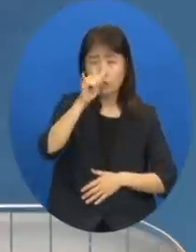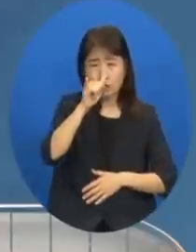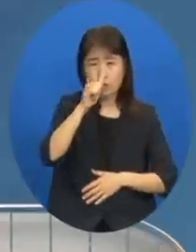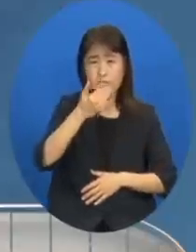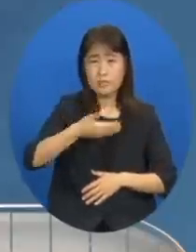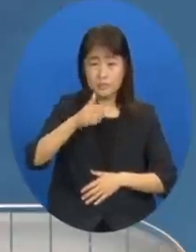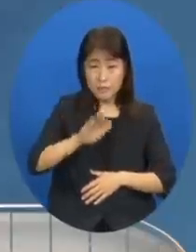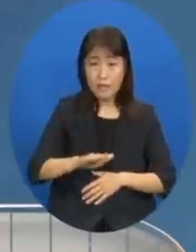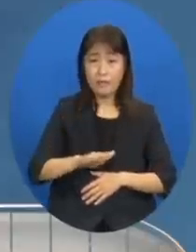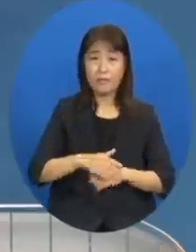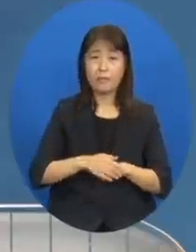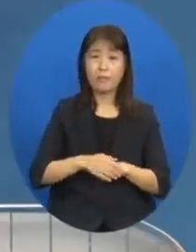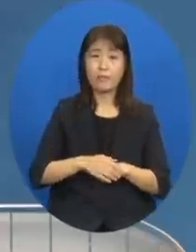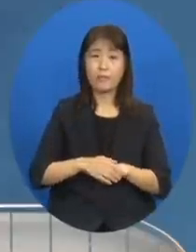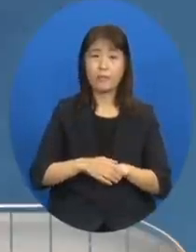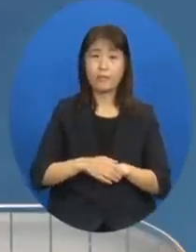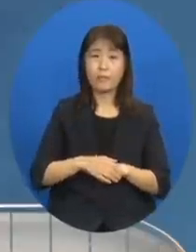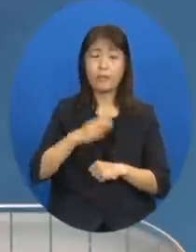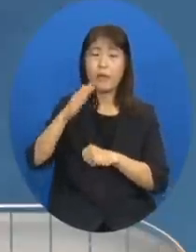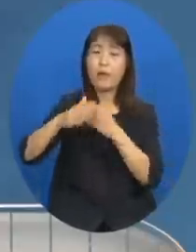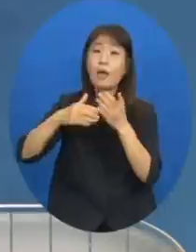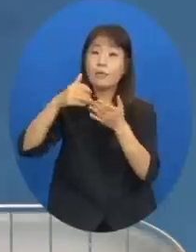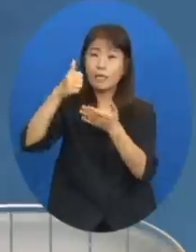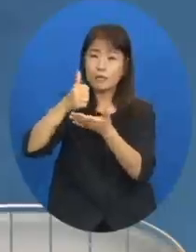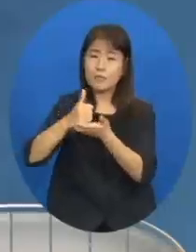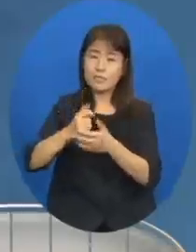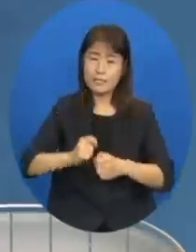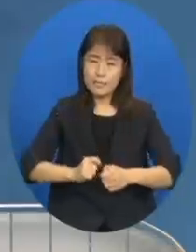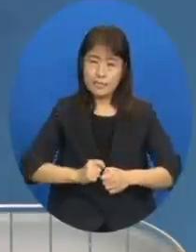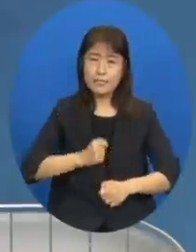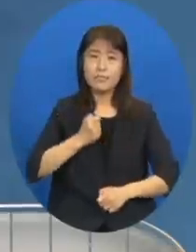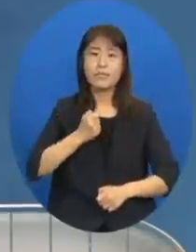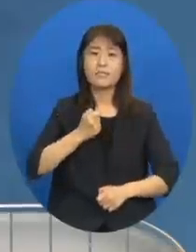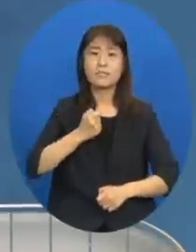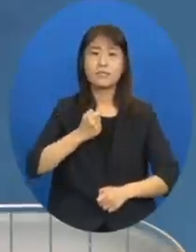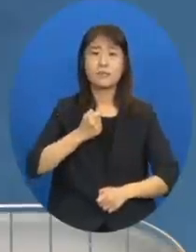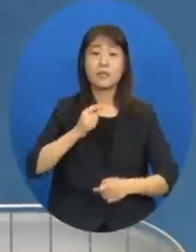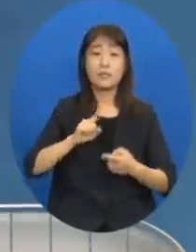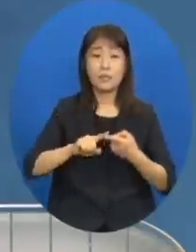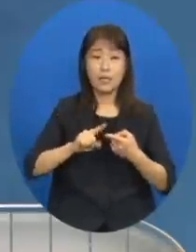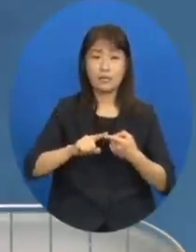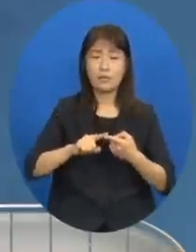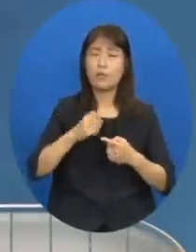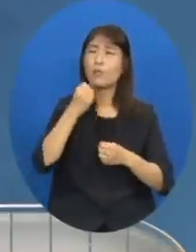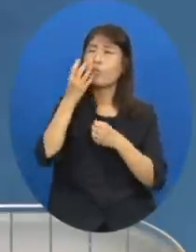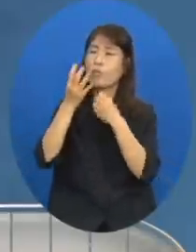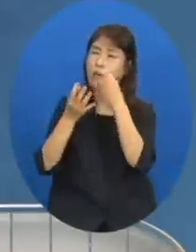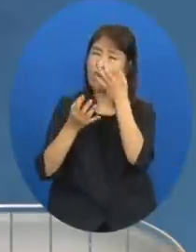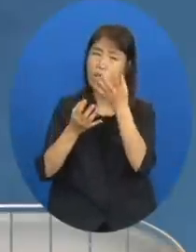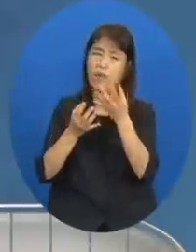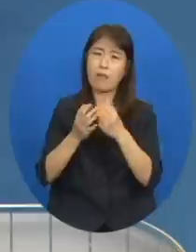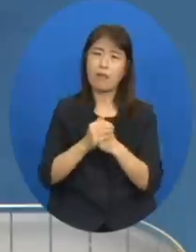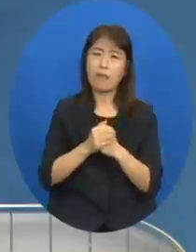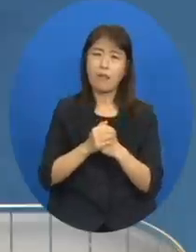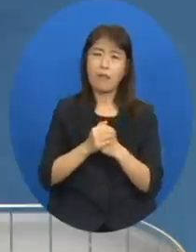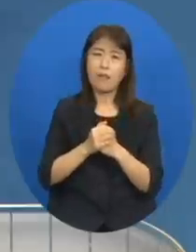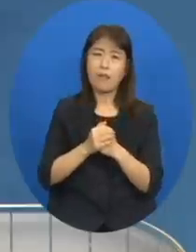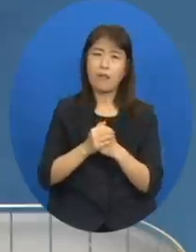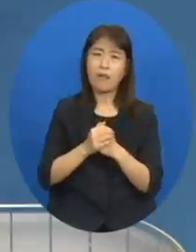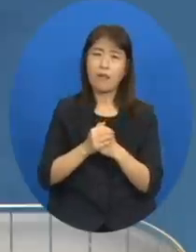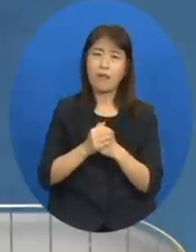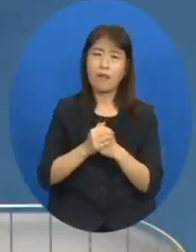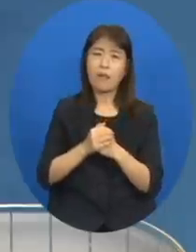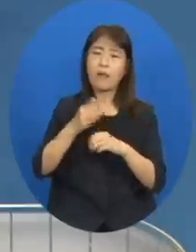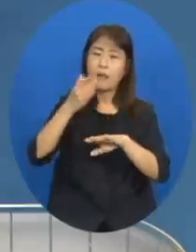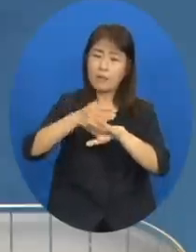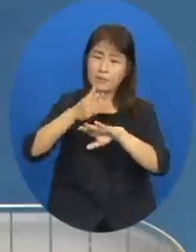그러나 손혜원 목사님은 하나님은 진실하시다 하고 그는 고백했어요 그리고 그것을 감사로